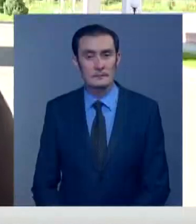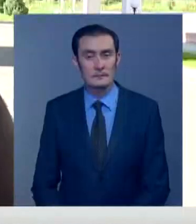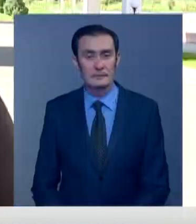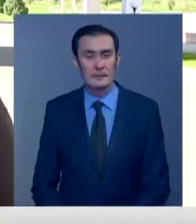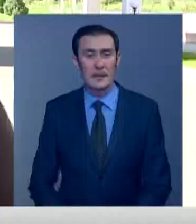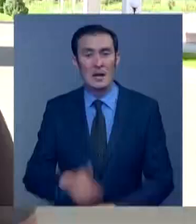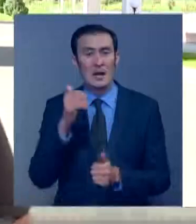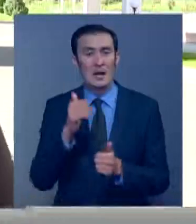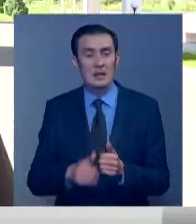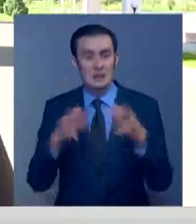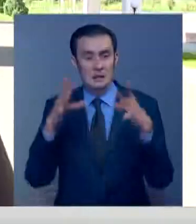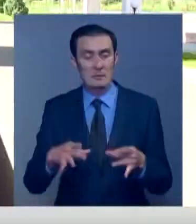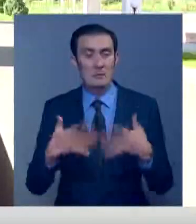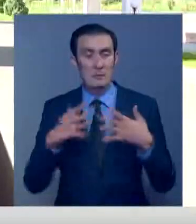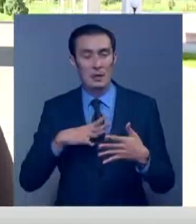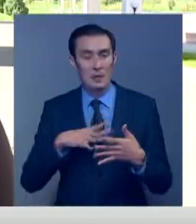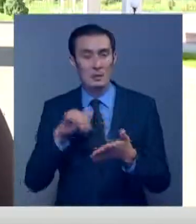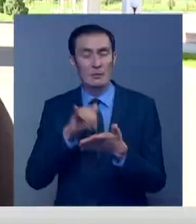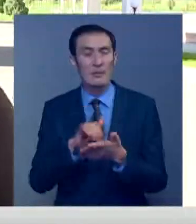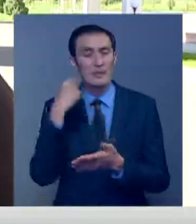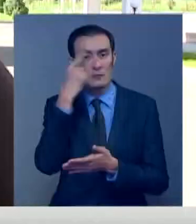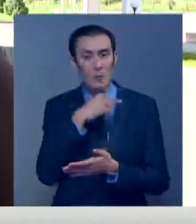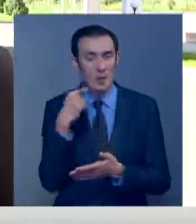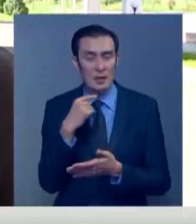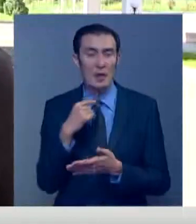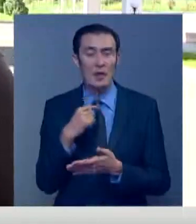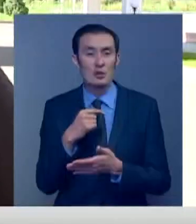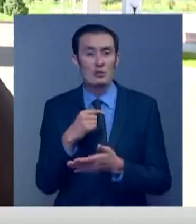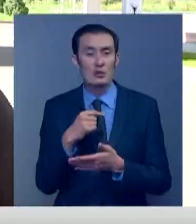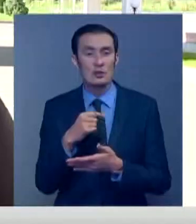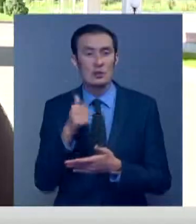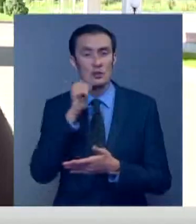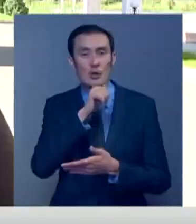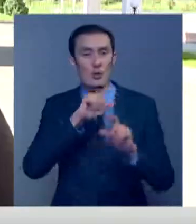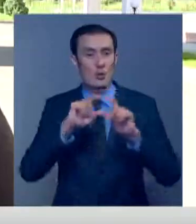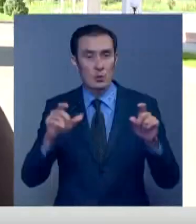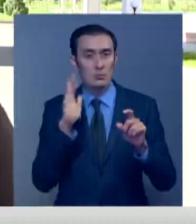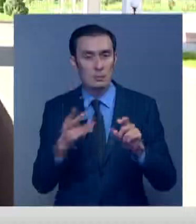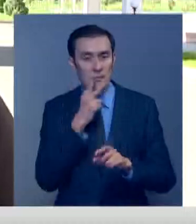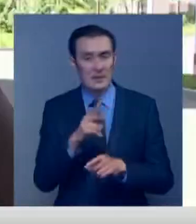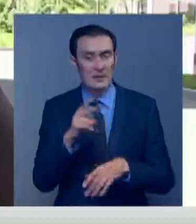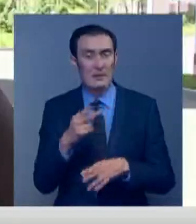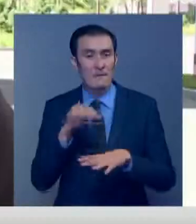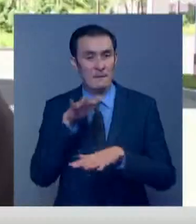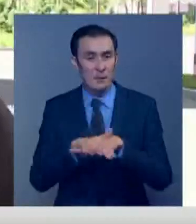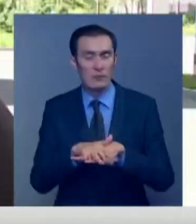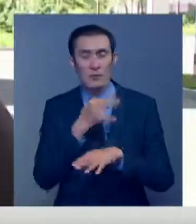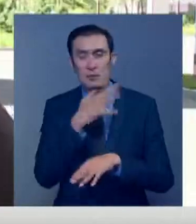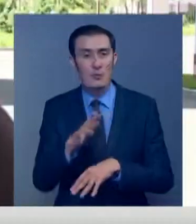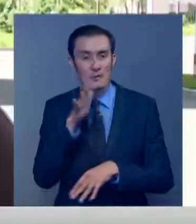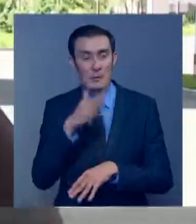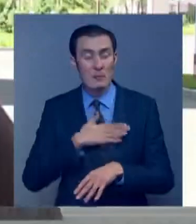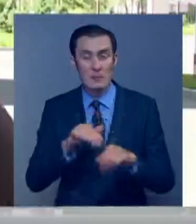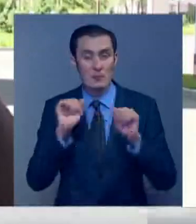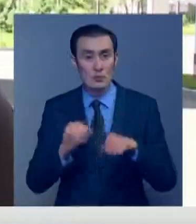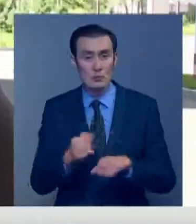На каждый концентратор были установлены индивидуальный уникальный штрих-код, который будет отслеживать сам фонд. То есть в любое время они